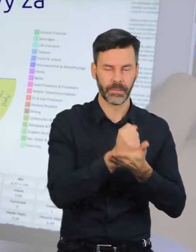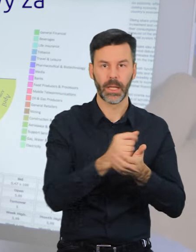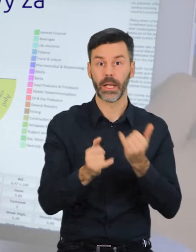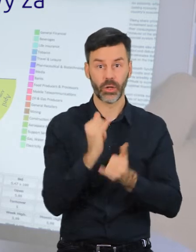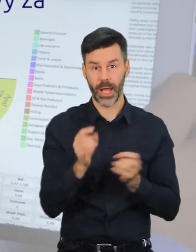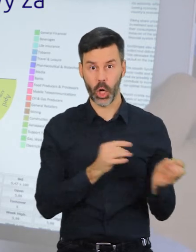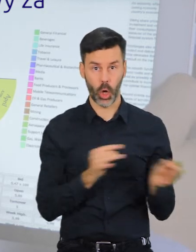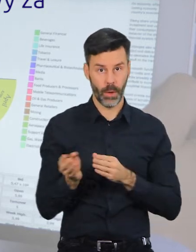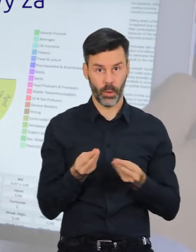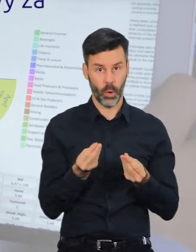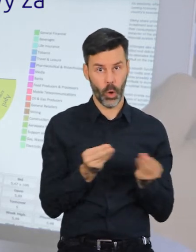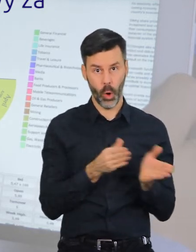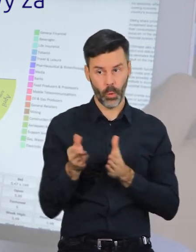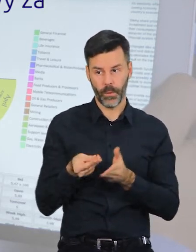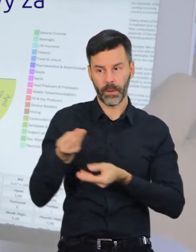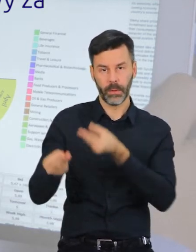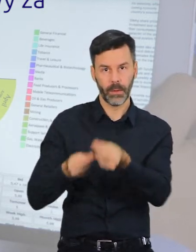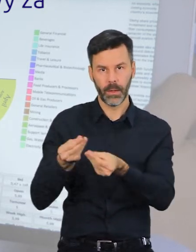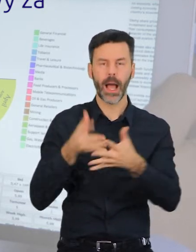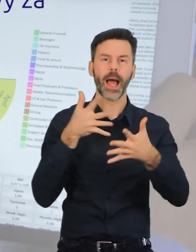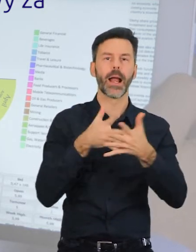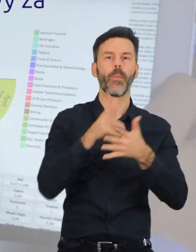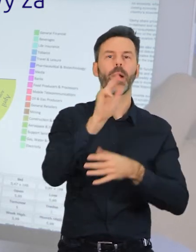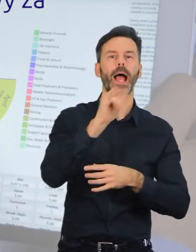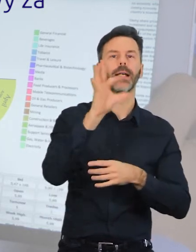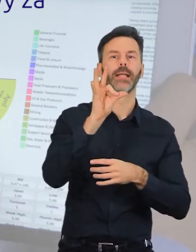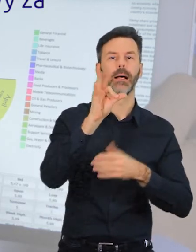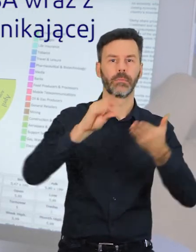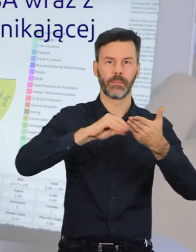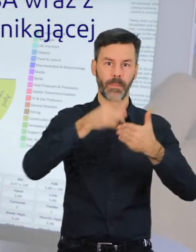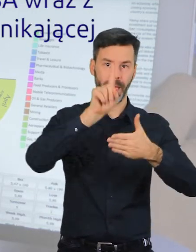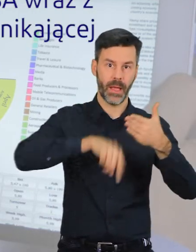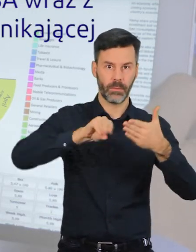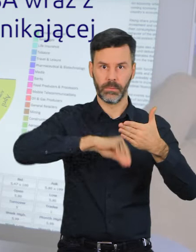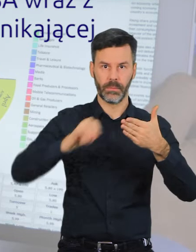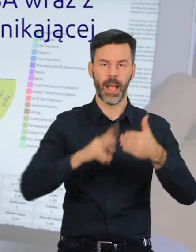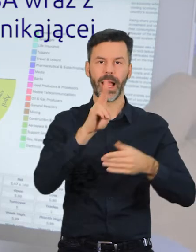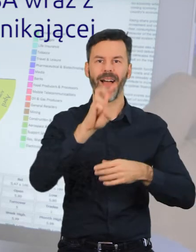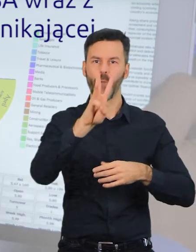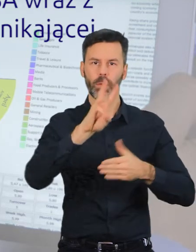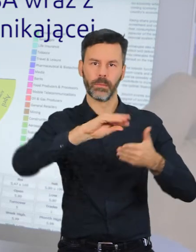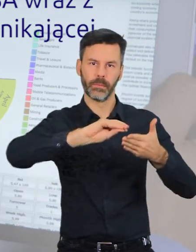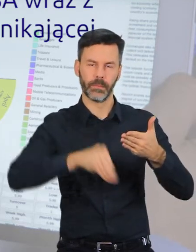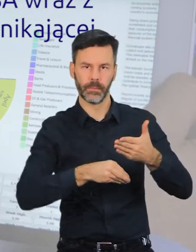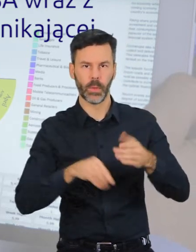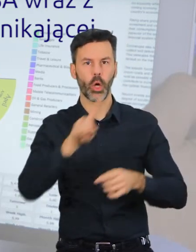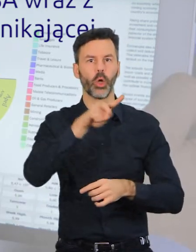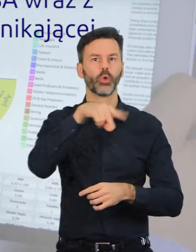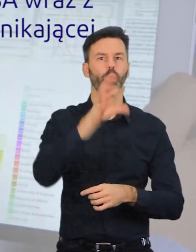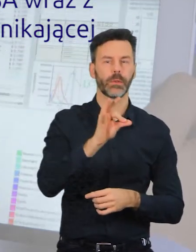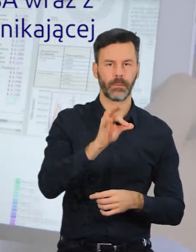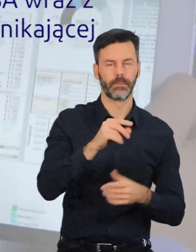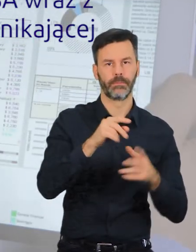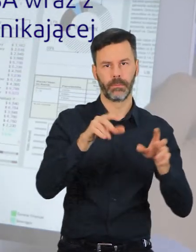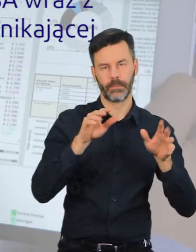raport kasowy za dany miesiąc oraz podpisany dokument KW. Deklarację ZUS DRA oraz